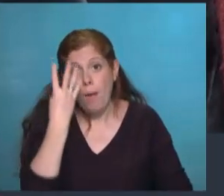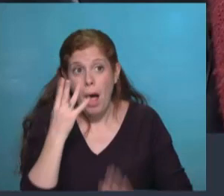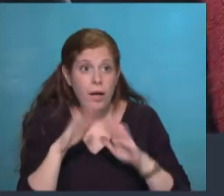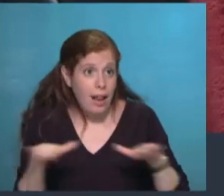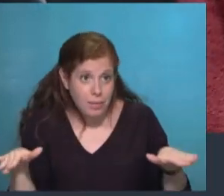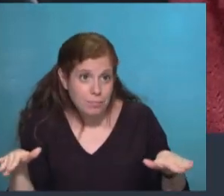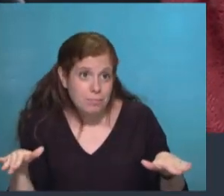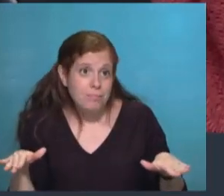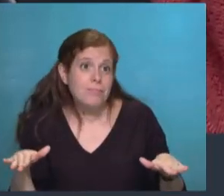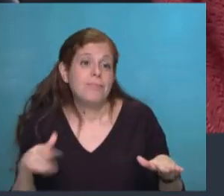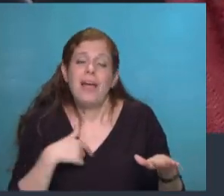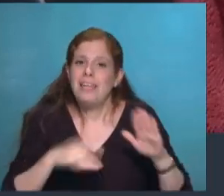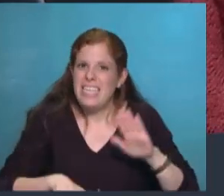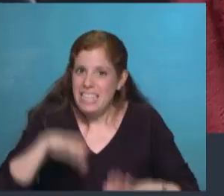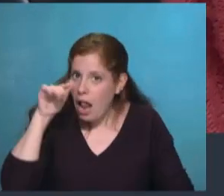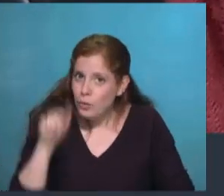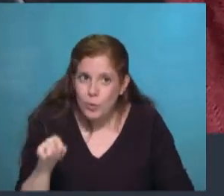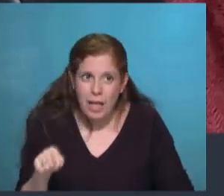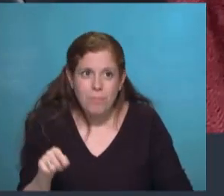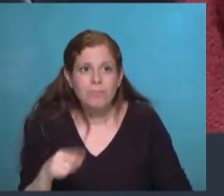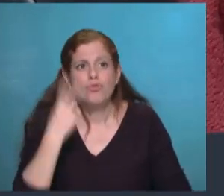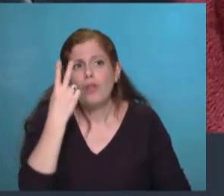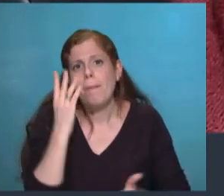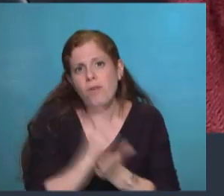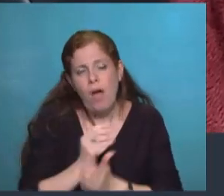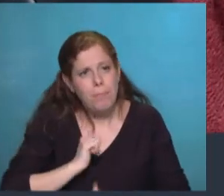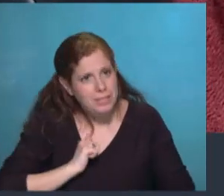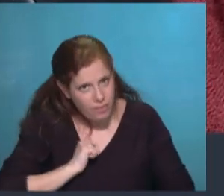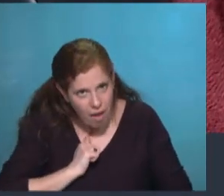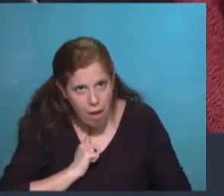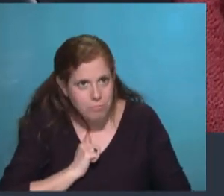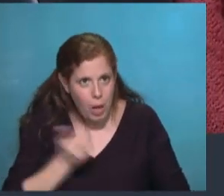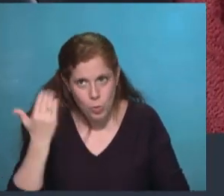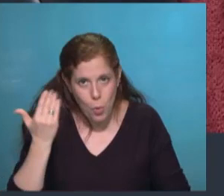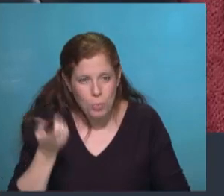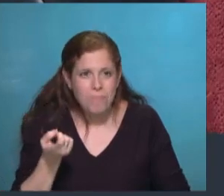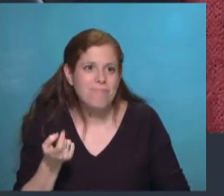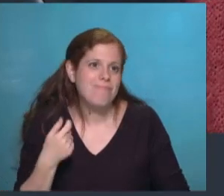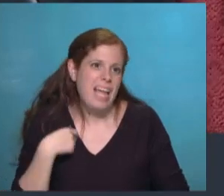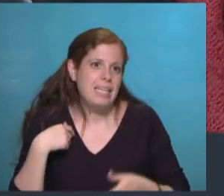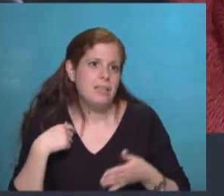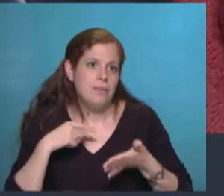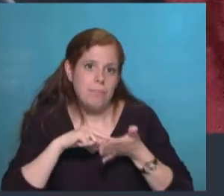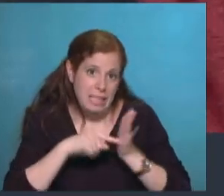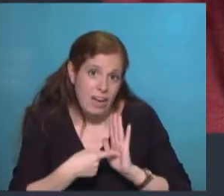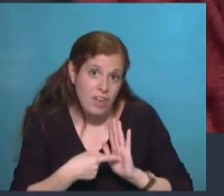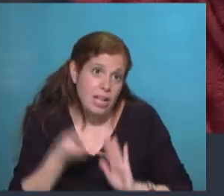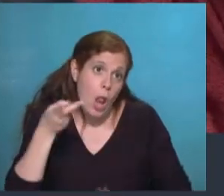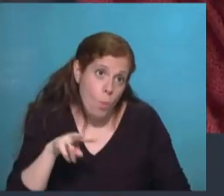ילדים, אני גידלתי אותם, 2 מהם כבר היו בצבא. אני מתכוונת